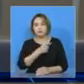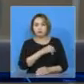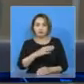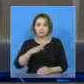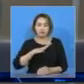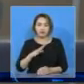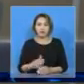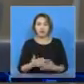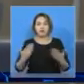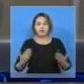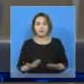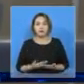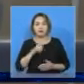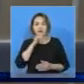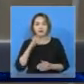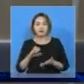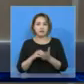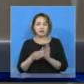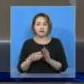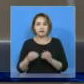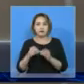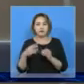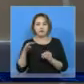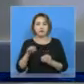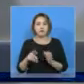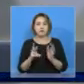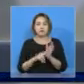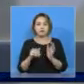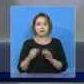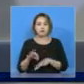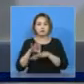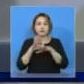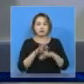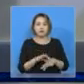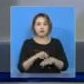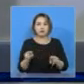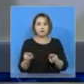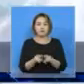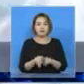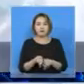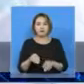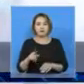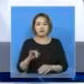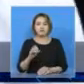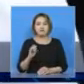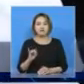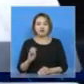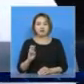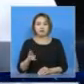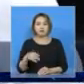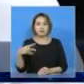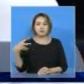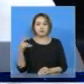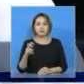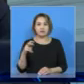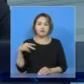салдырған. Күні кеше өңірге ресейлік препараттың тағы 14800 дозасы жеткізілді. Сондай-ақ отандық Казвак вакцинасының 2000